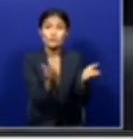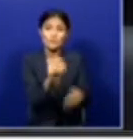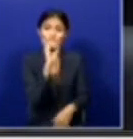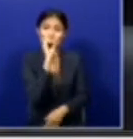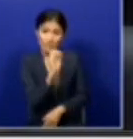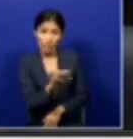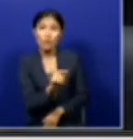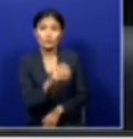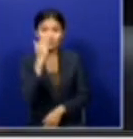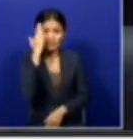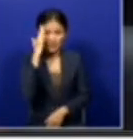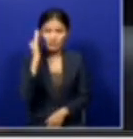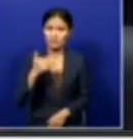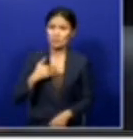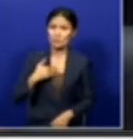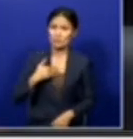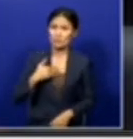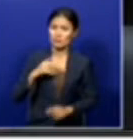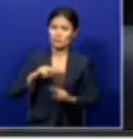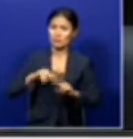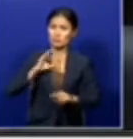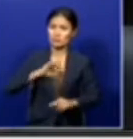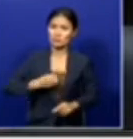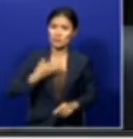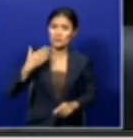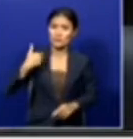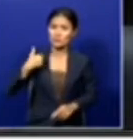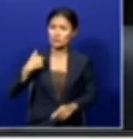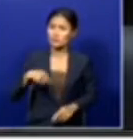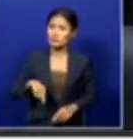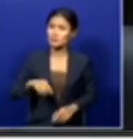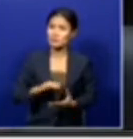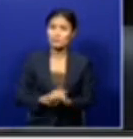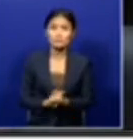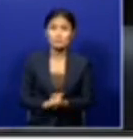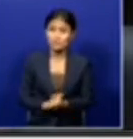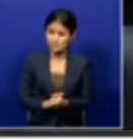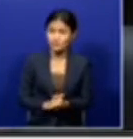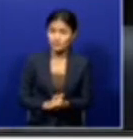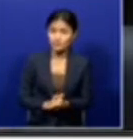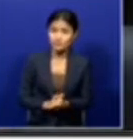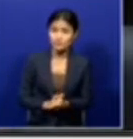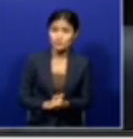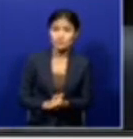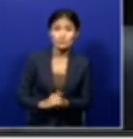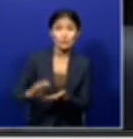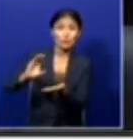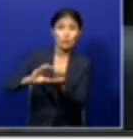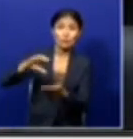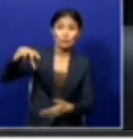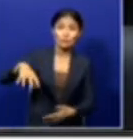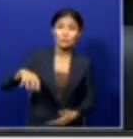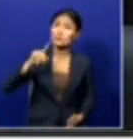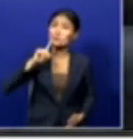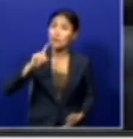านผมบอกว่าแสดงว่าสำนักงบประมาณเนี่ยคุณไม่ได้ดูข่าวเล